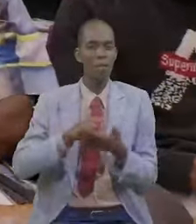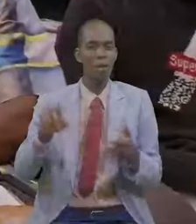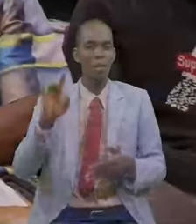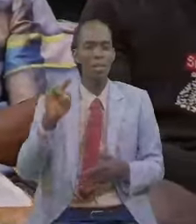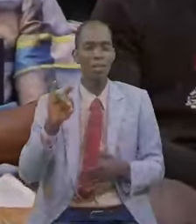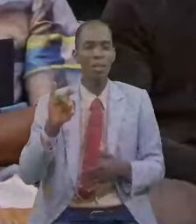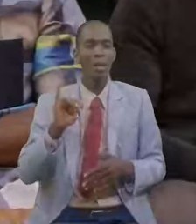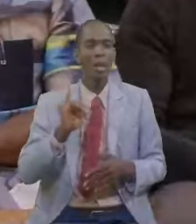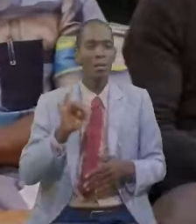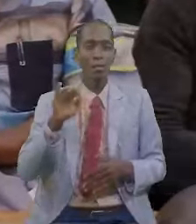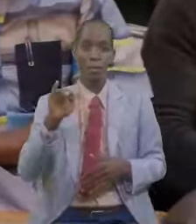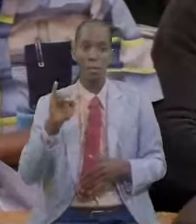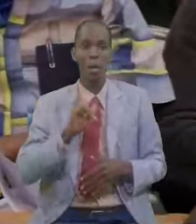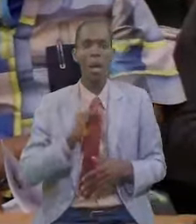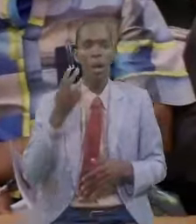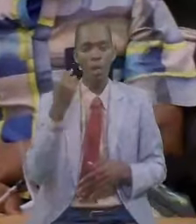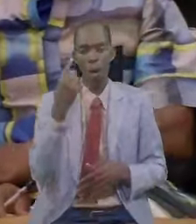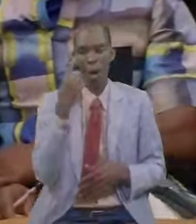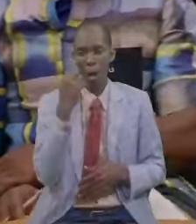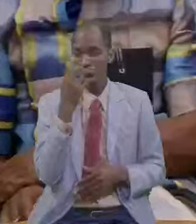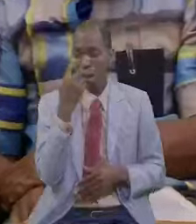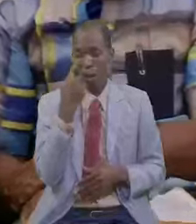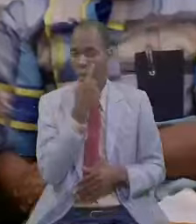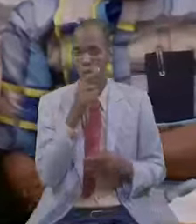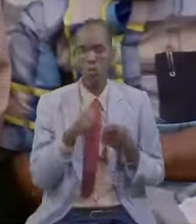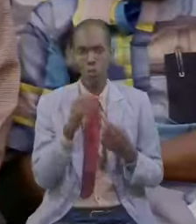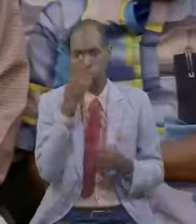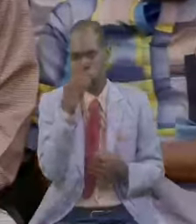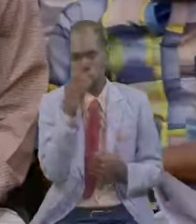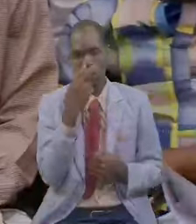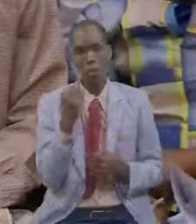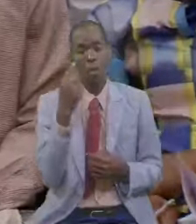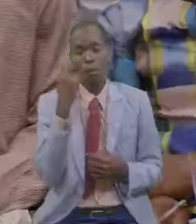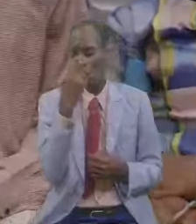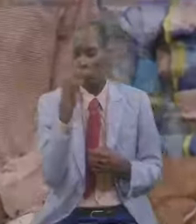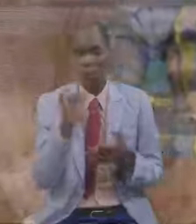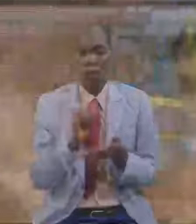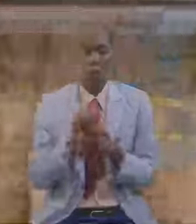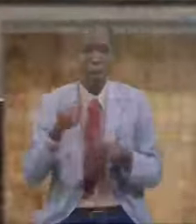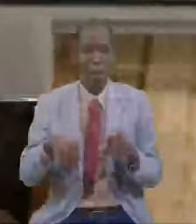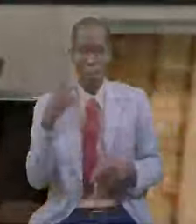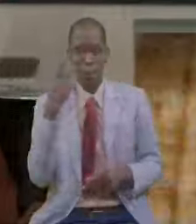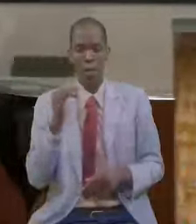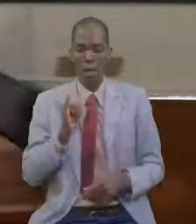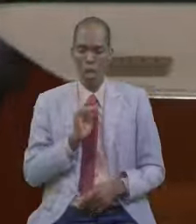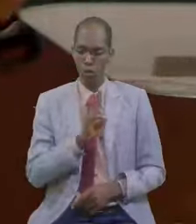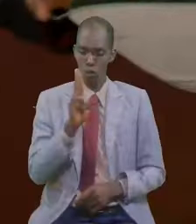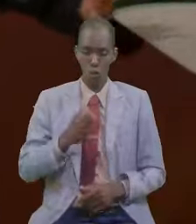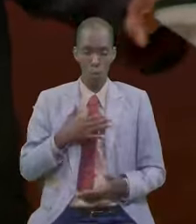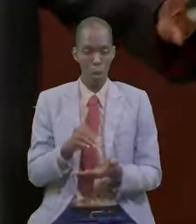15. J'étais l'œil de l'aveugle, l'aveugle qui ne peut pas voir. J'ai utilisé mon œil